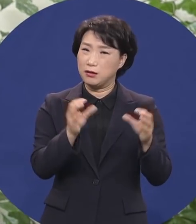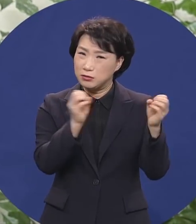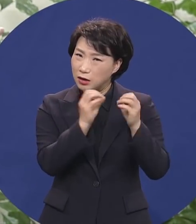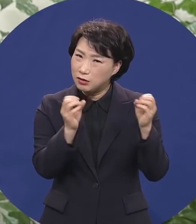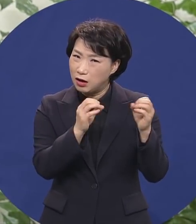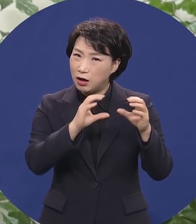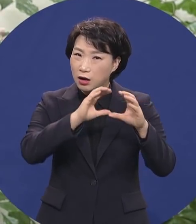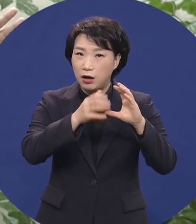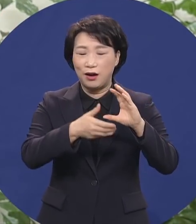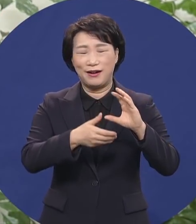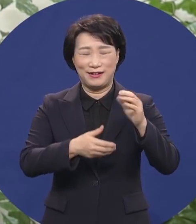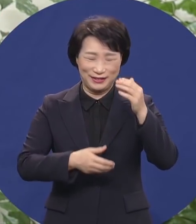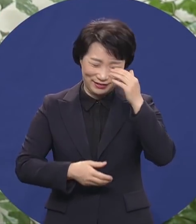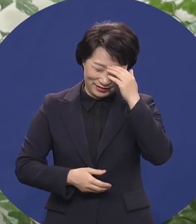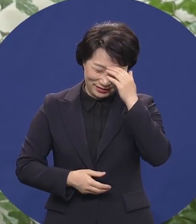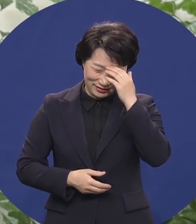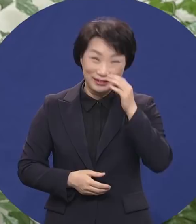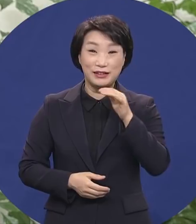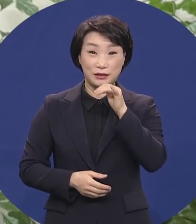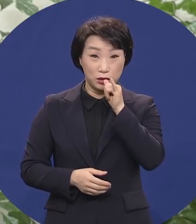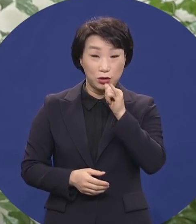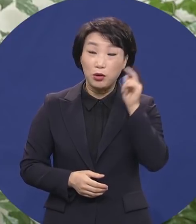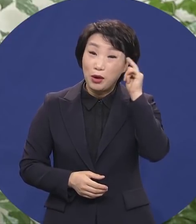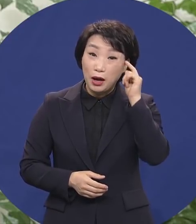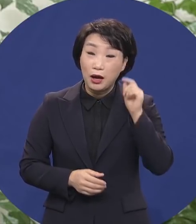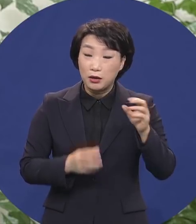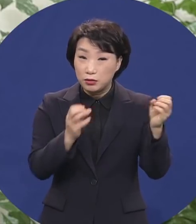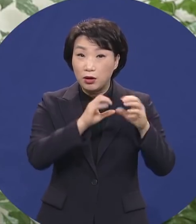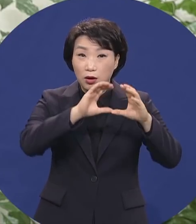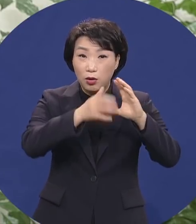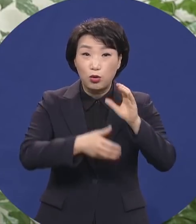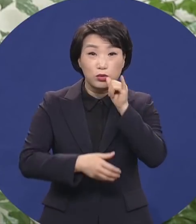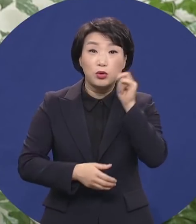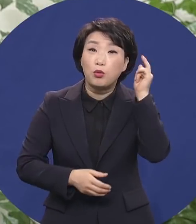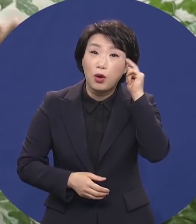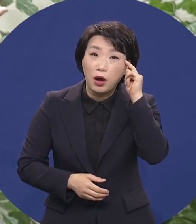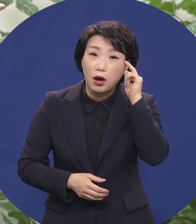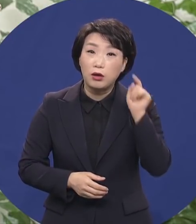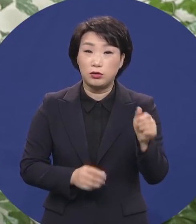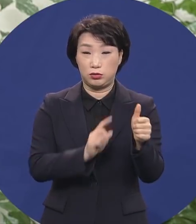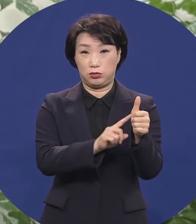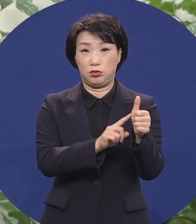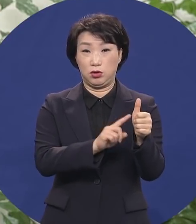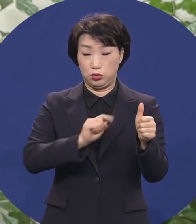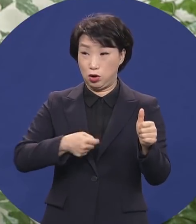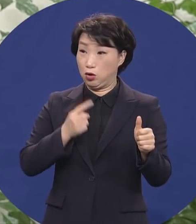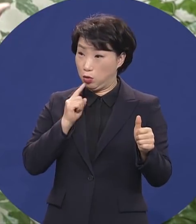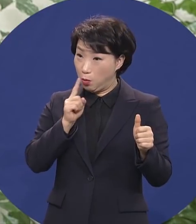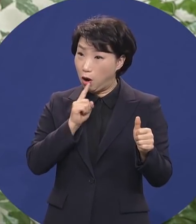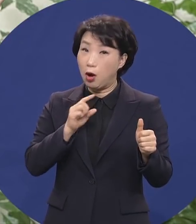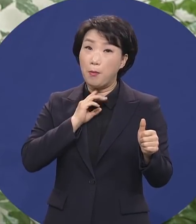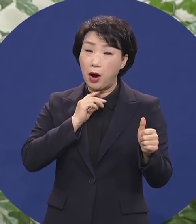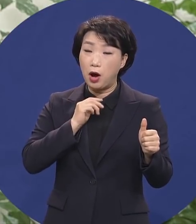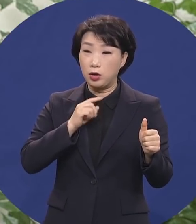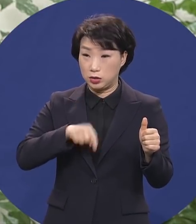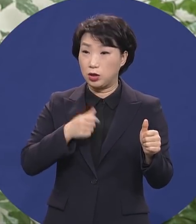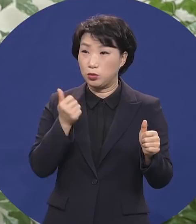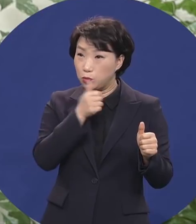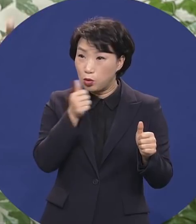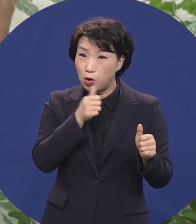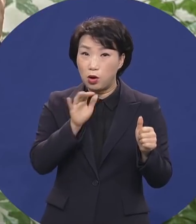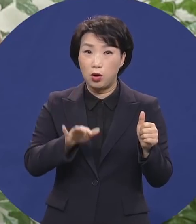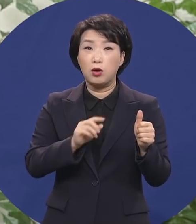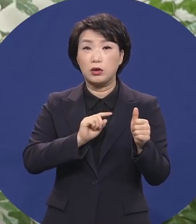얘기가 안 돼요. 왜 얘기가 안 되느냐? 그냥 자기 변호, 자기 드러내는